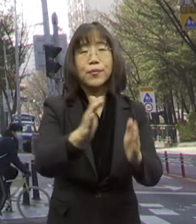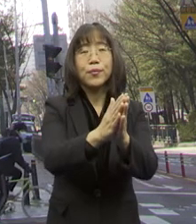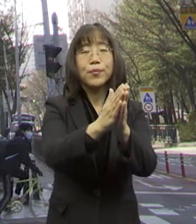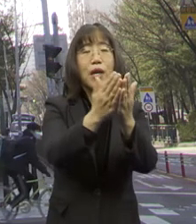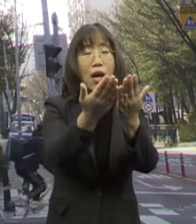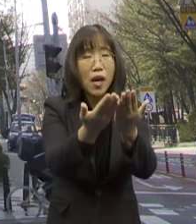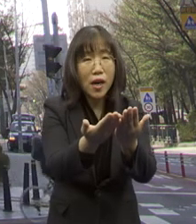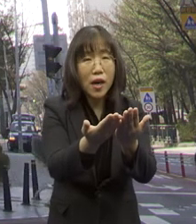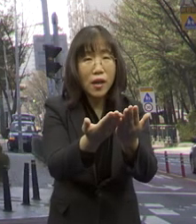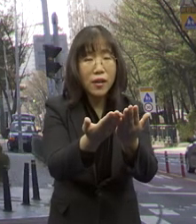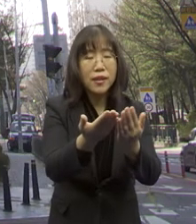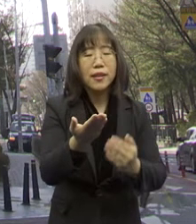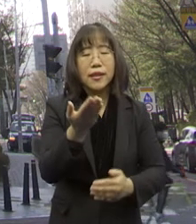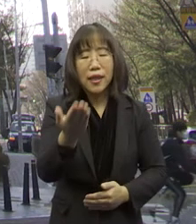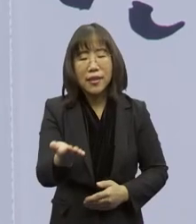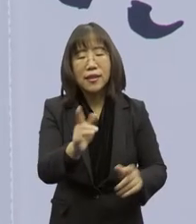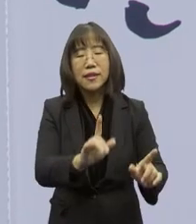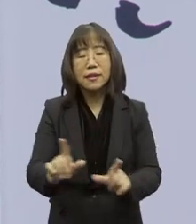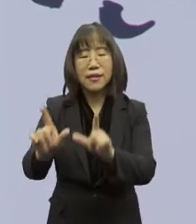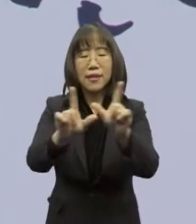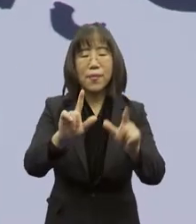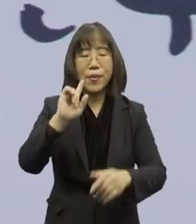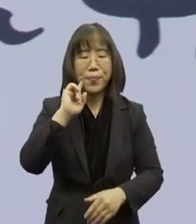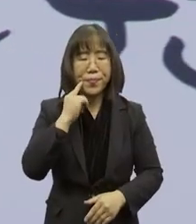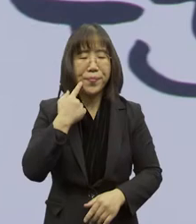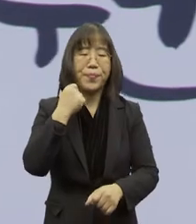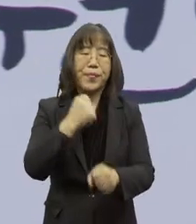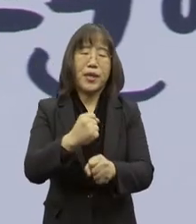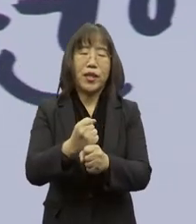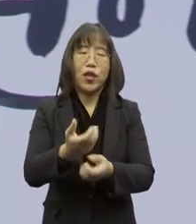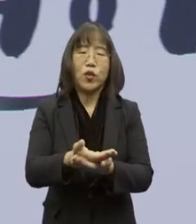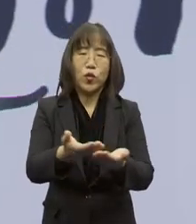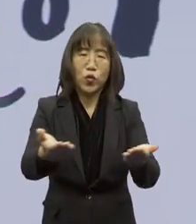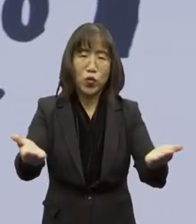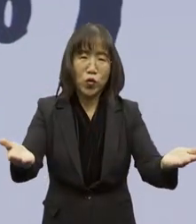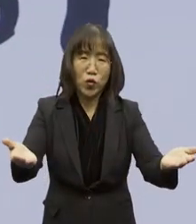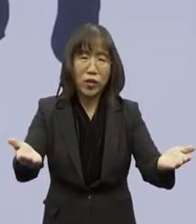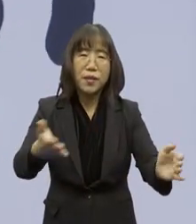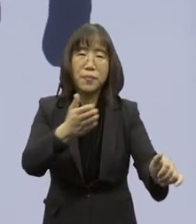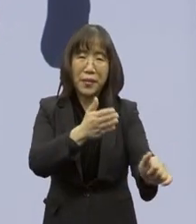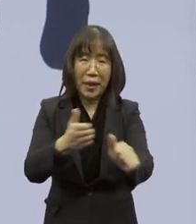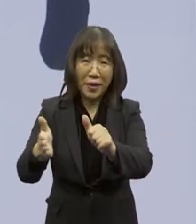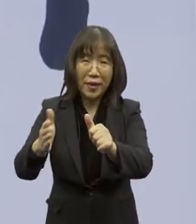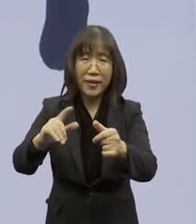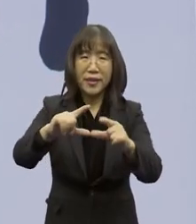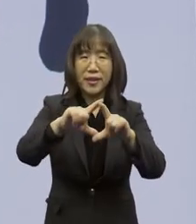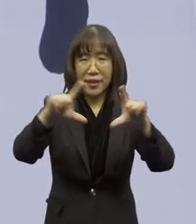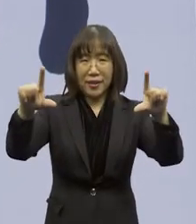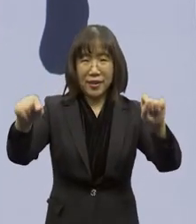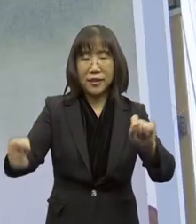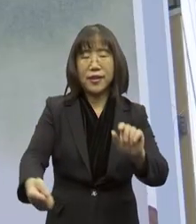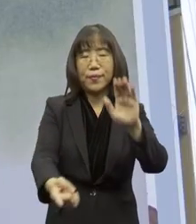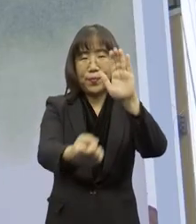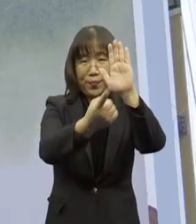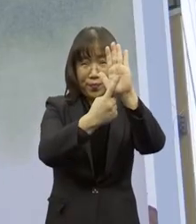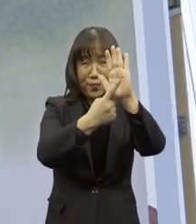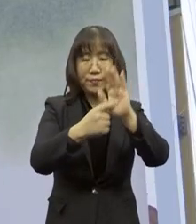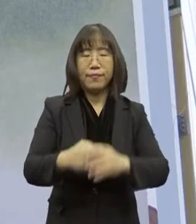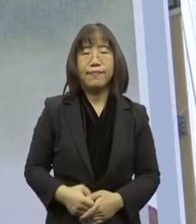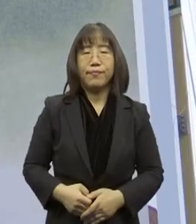당신이 펼친 한 권이 당신의 인생을 아름답게 펼쳐주기를이 희망 글판의 첫 게시글로